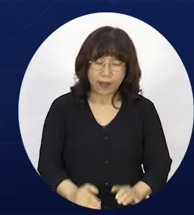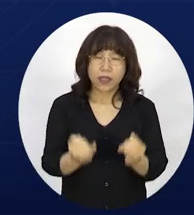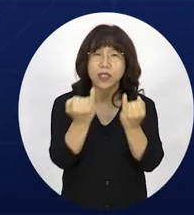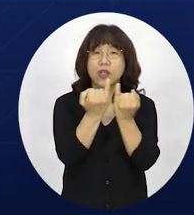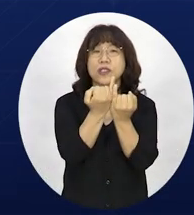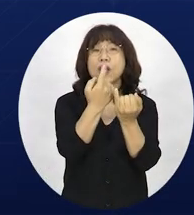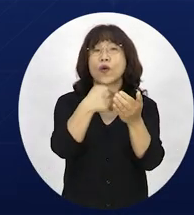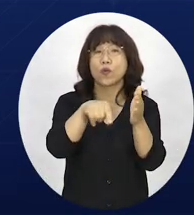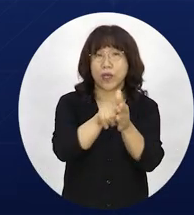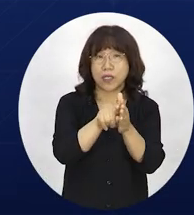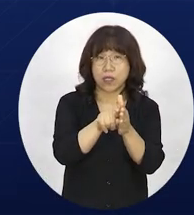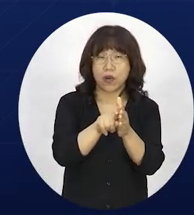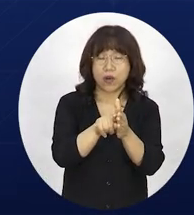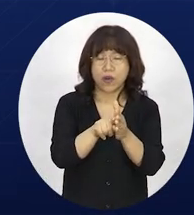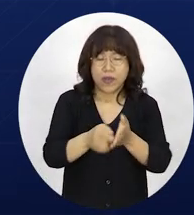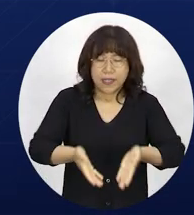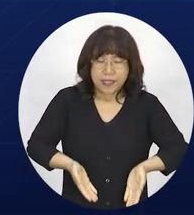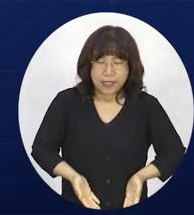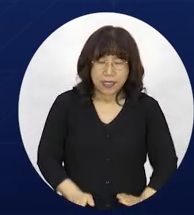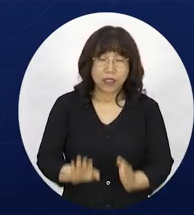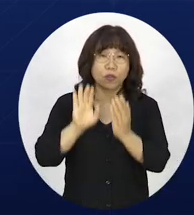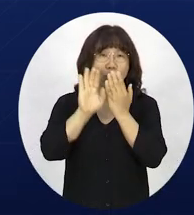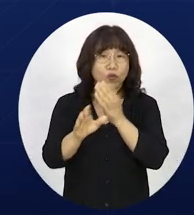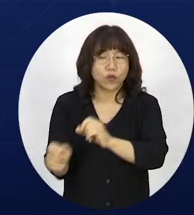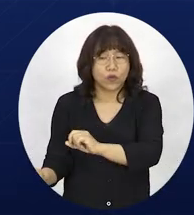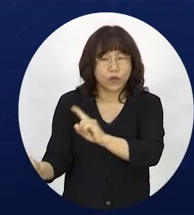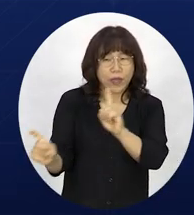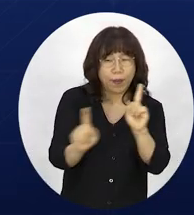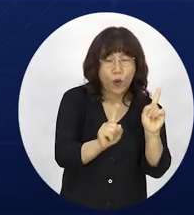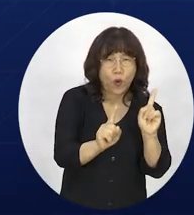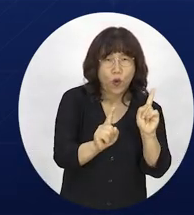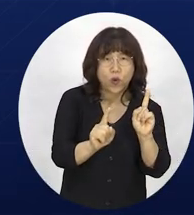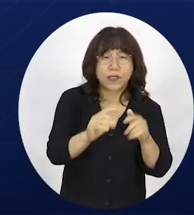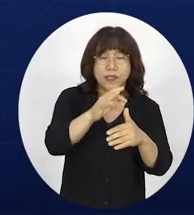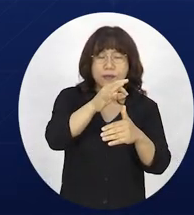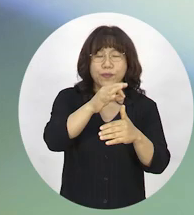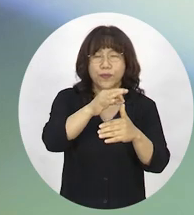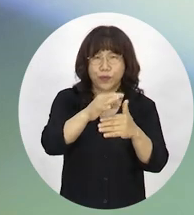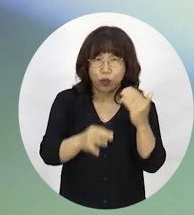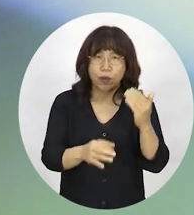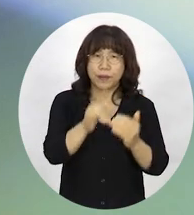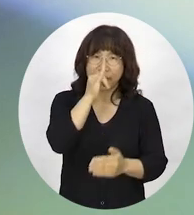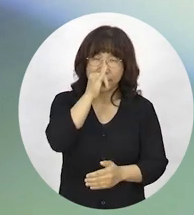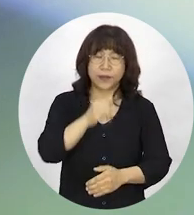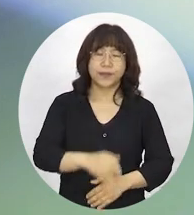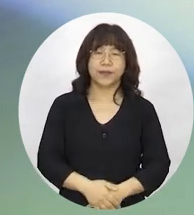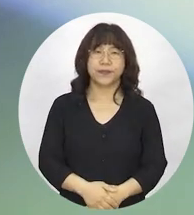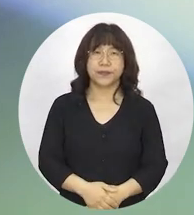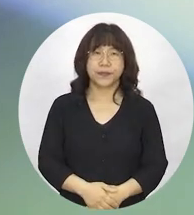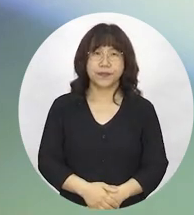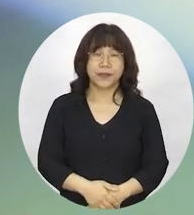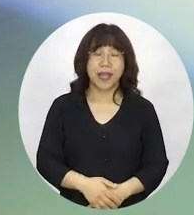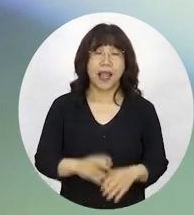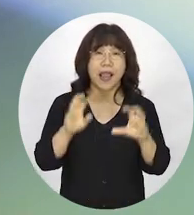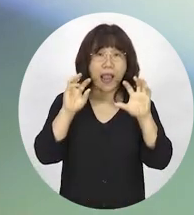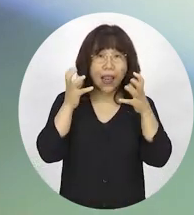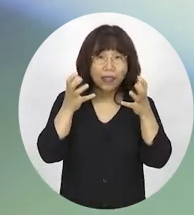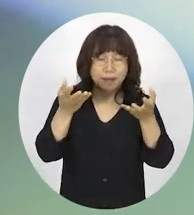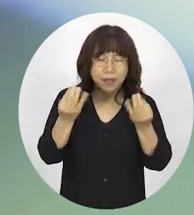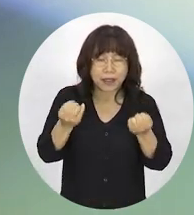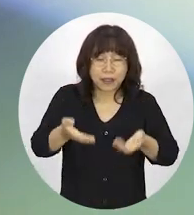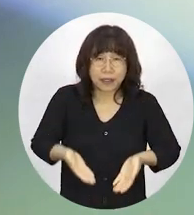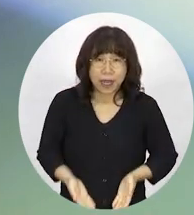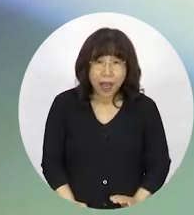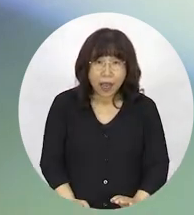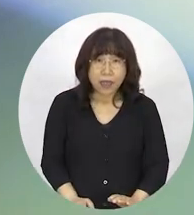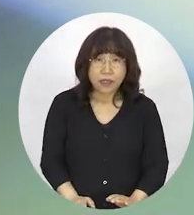대상으로 다둥이맘 산후회복 지원 사업을 추진합니다. 다둥이맘 산후회복 지원 사업은 다자녀